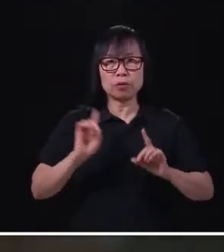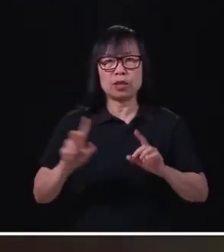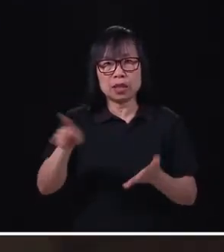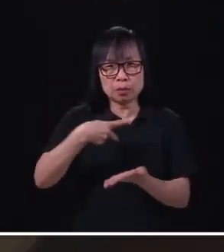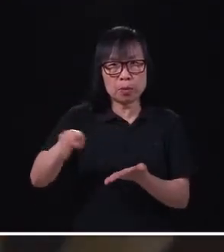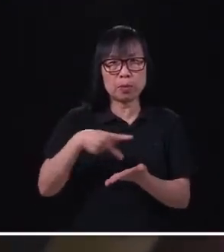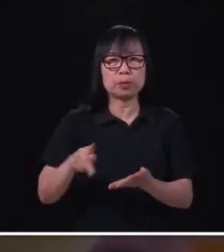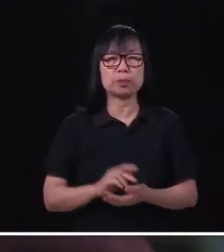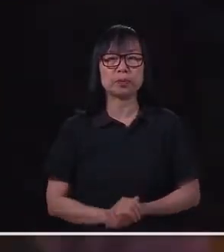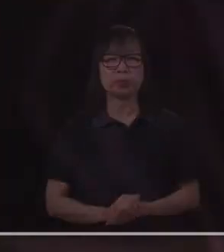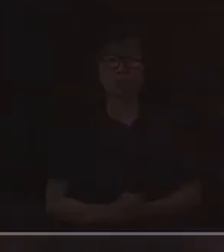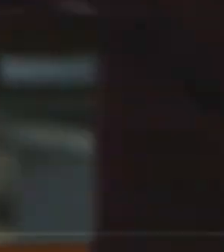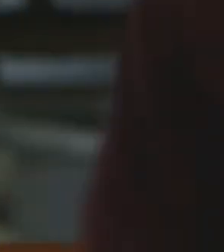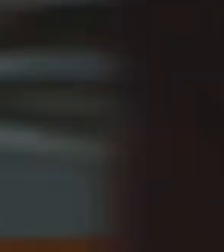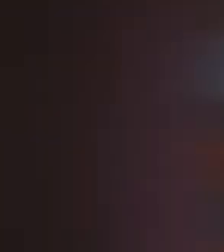跳舞。